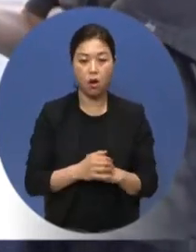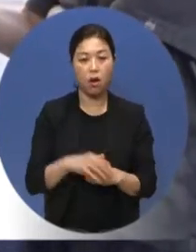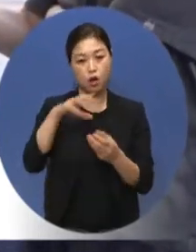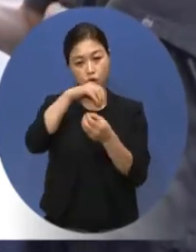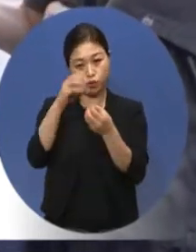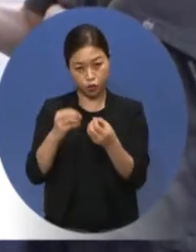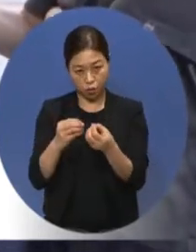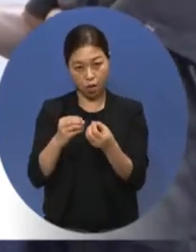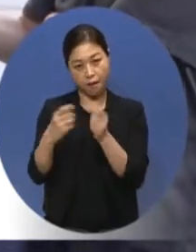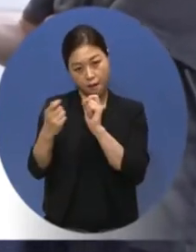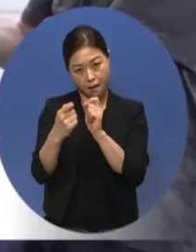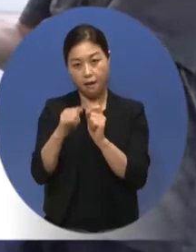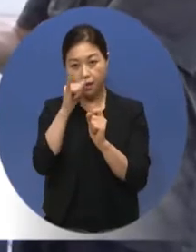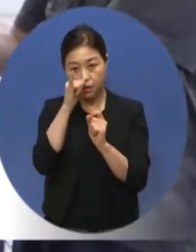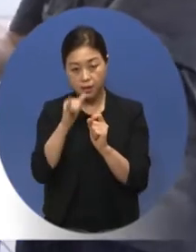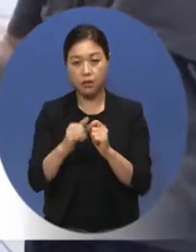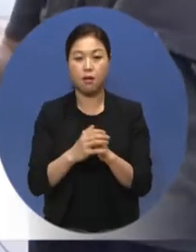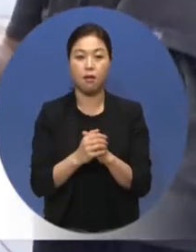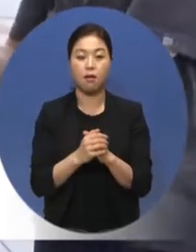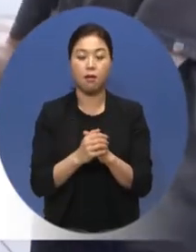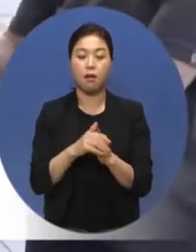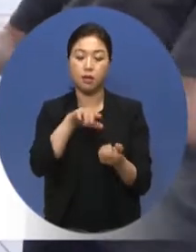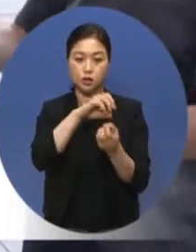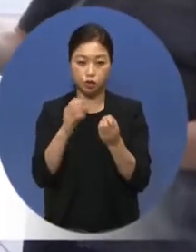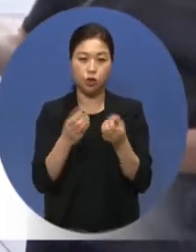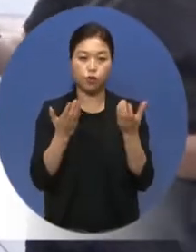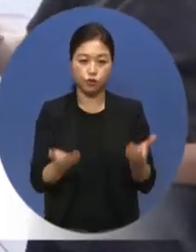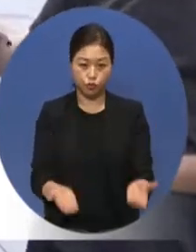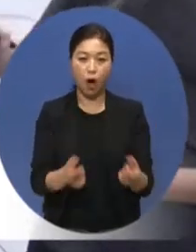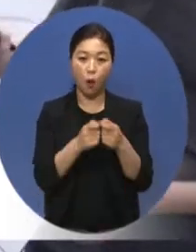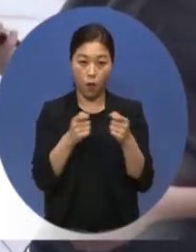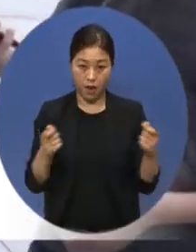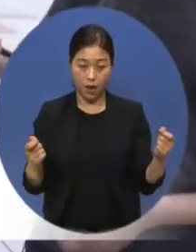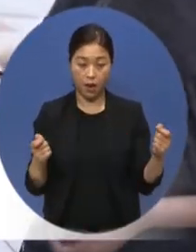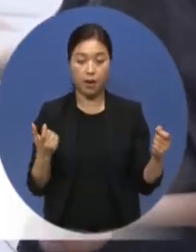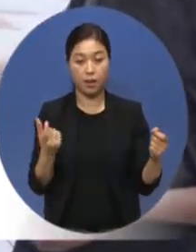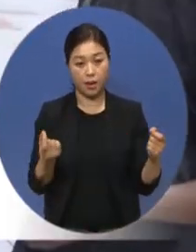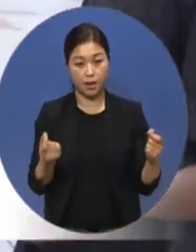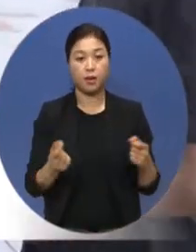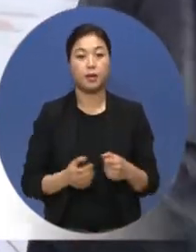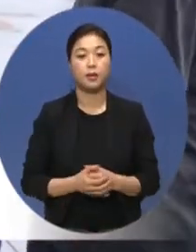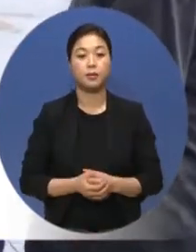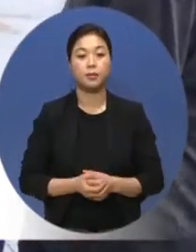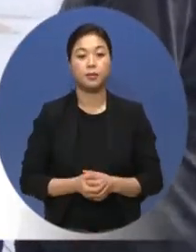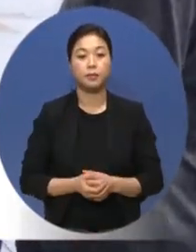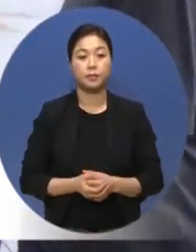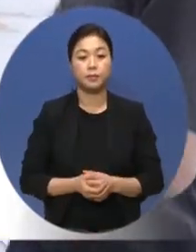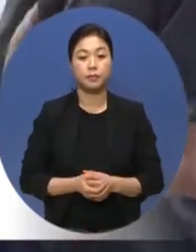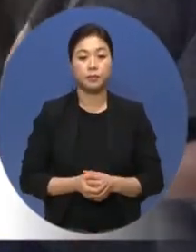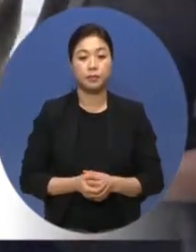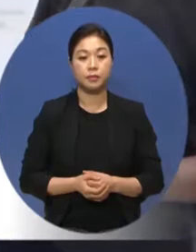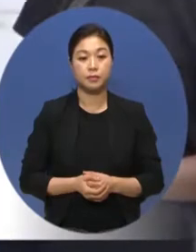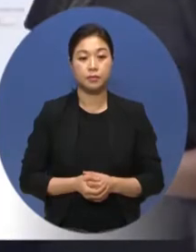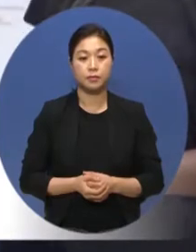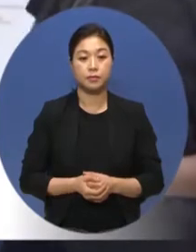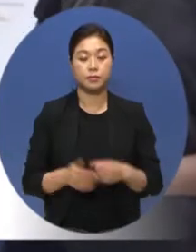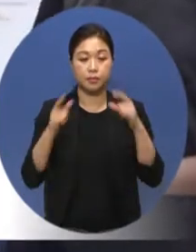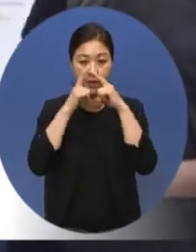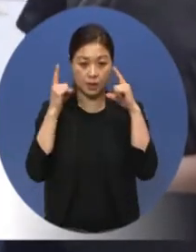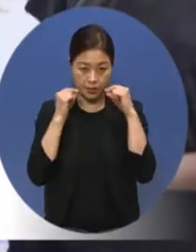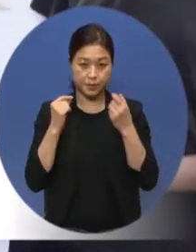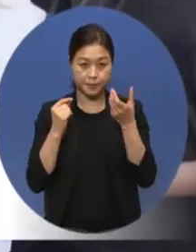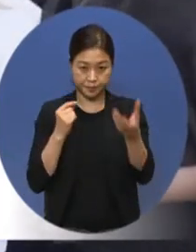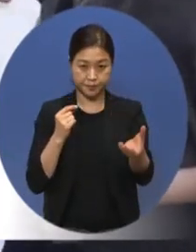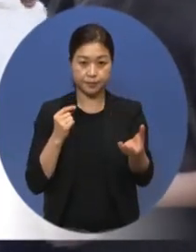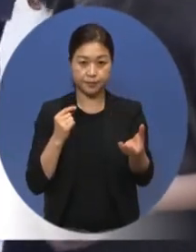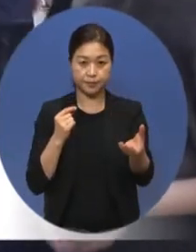맞이해서 장기간 그 추석 휴가가 이어질 것 같아서 저희가 마스크를 제공하면